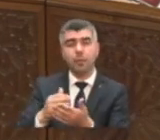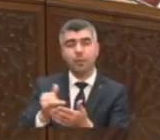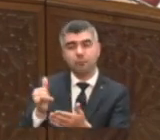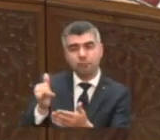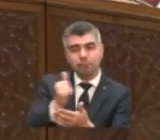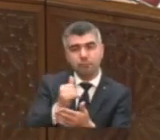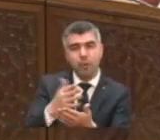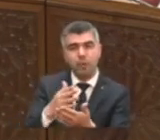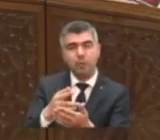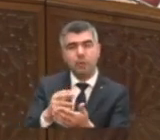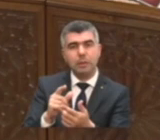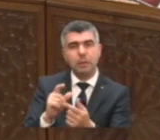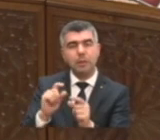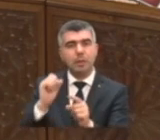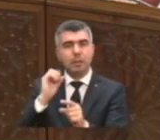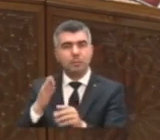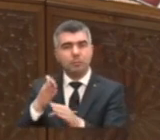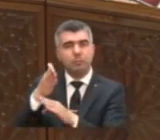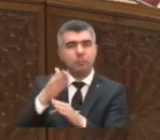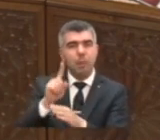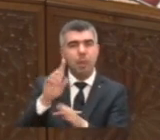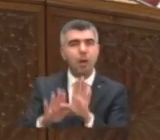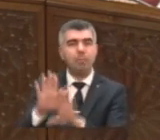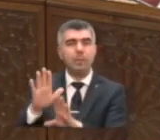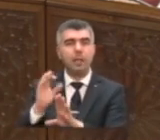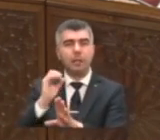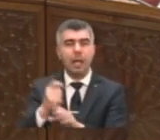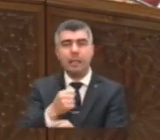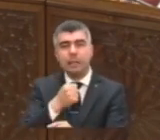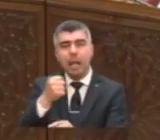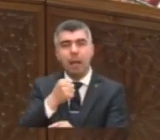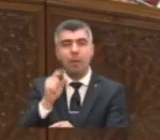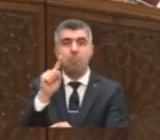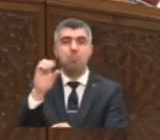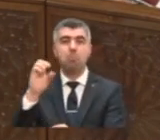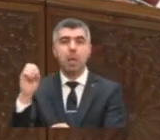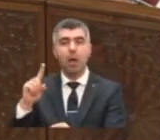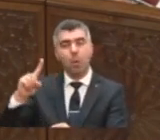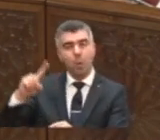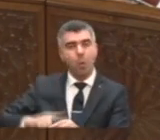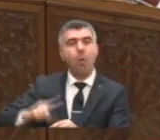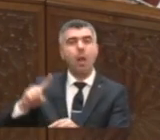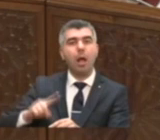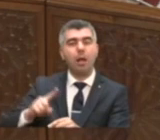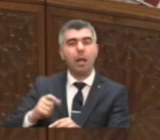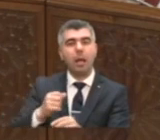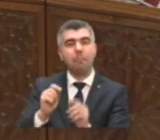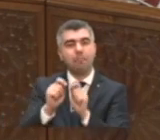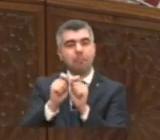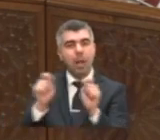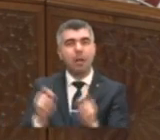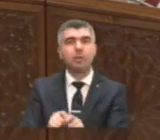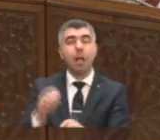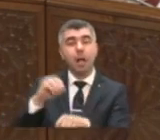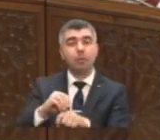تقريبا 43 منبر إعلامي اللي عرفت تقريبا حضور 100 صحفي وصحفية يوميا تقريبا في المغرب. وبغيت